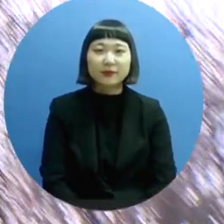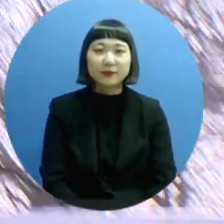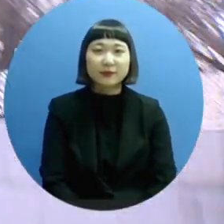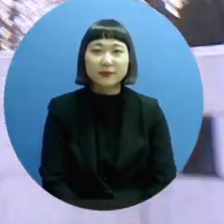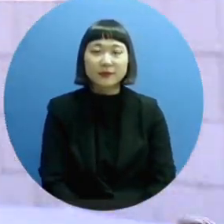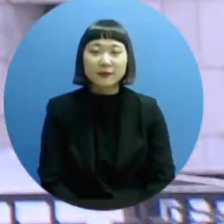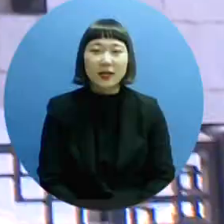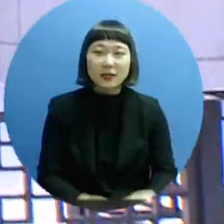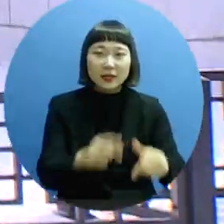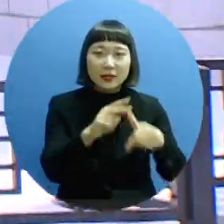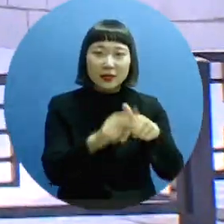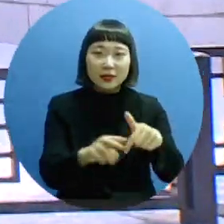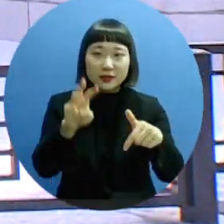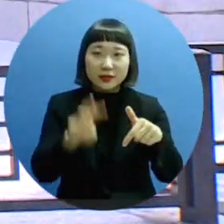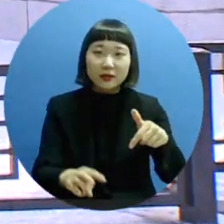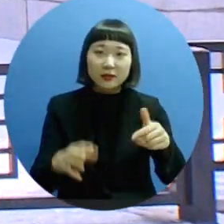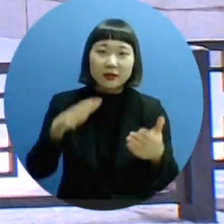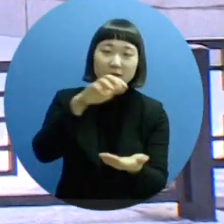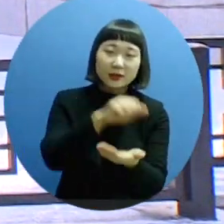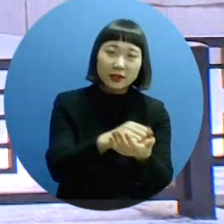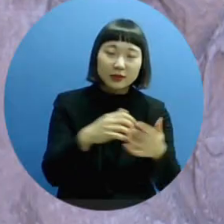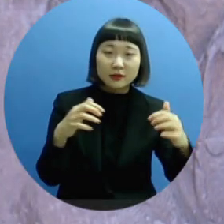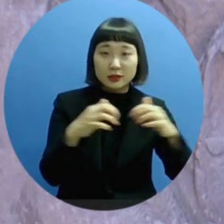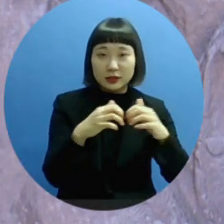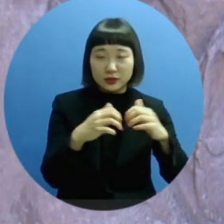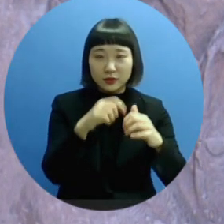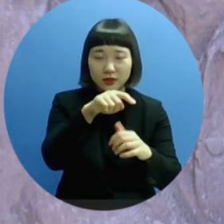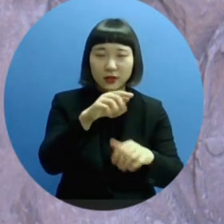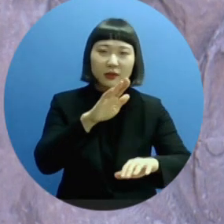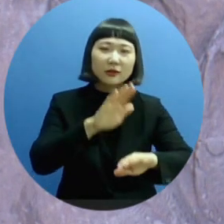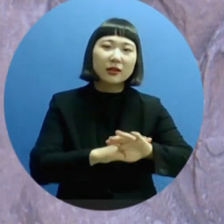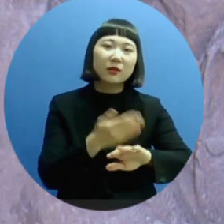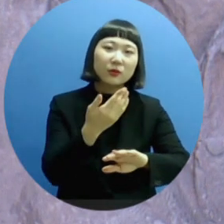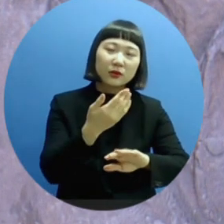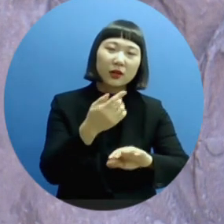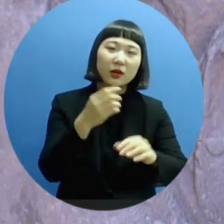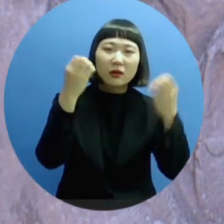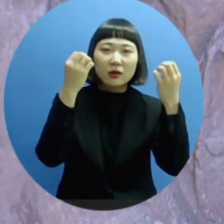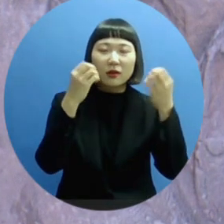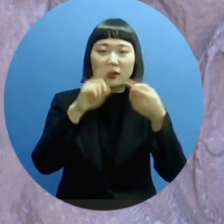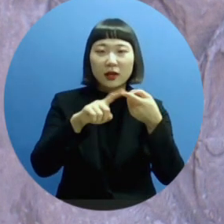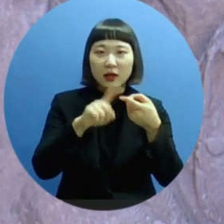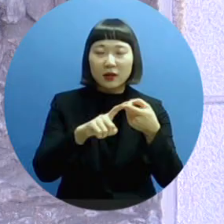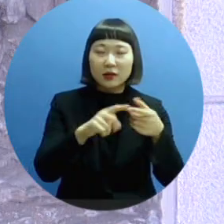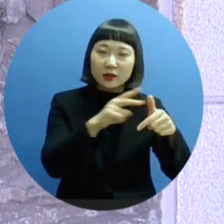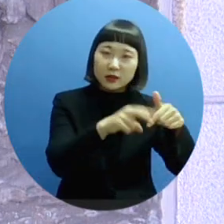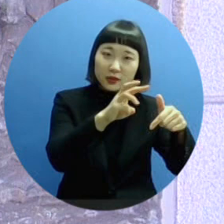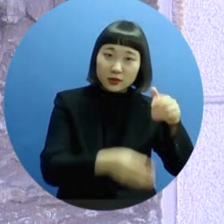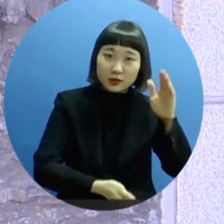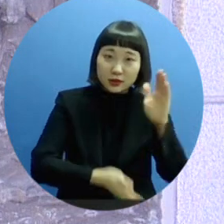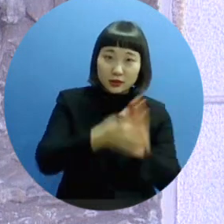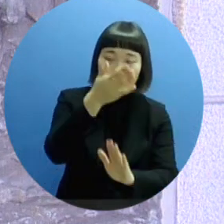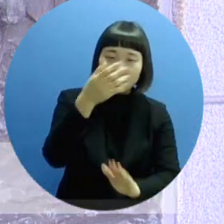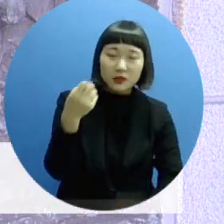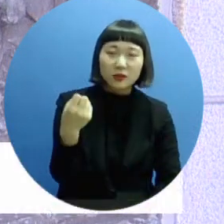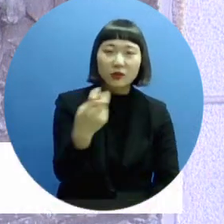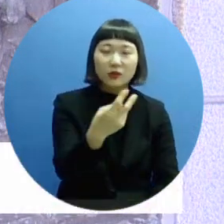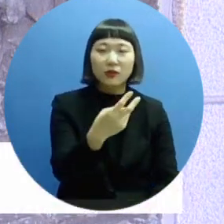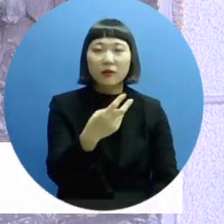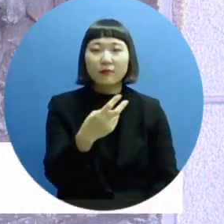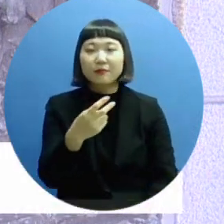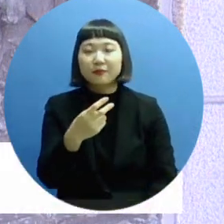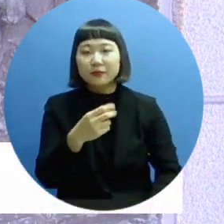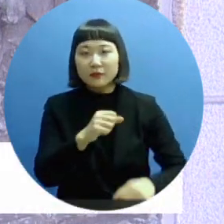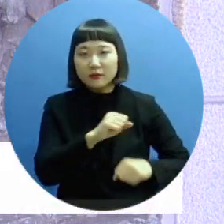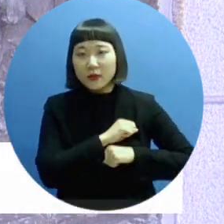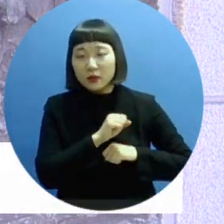인천 상륙작전 부조 오류 논란을 두고 보훈처와 인천시의 고심은 깊어지고 있습니다. 박민식